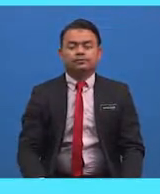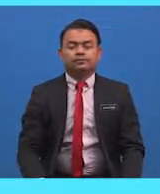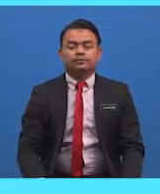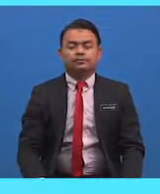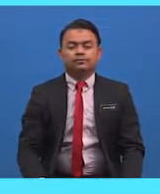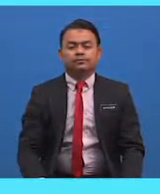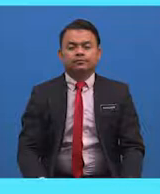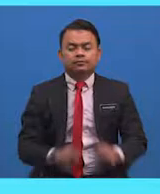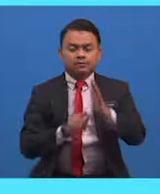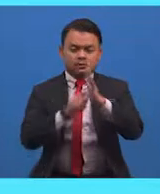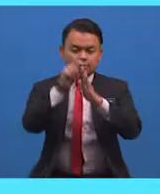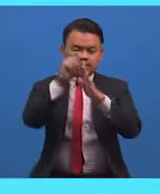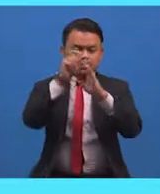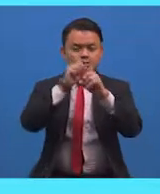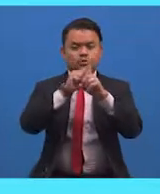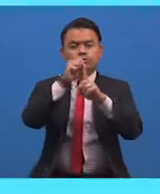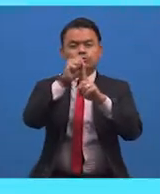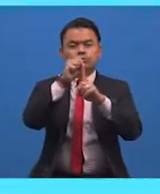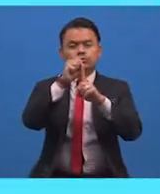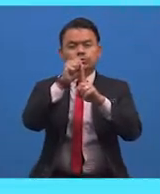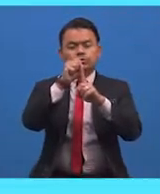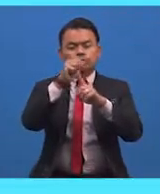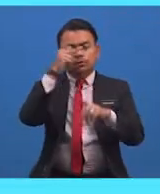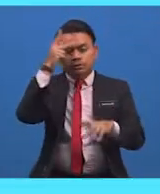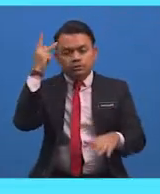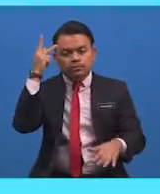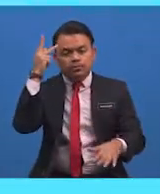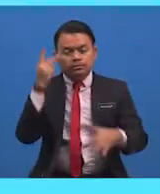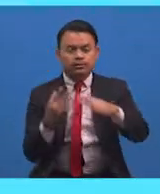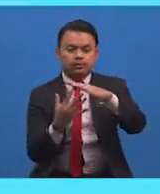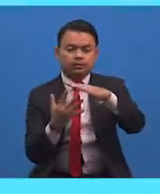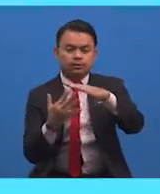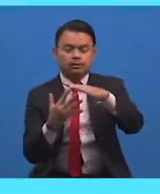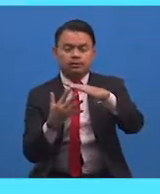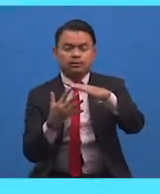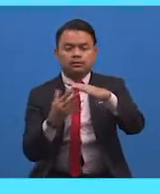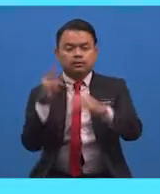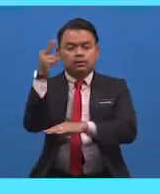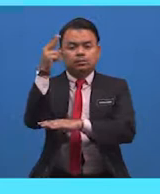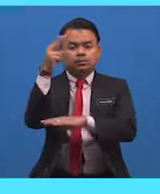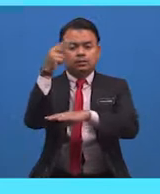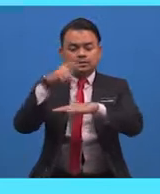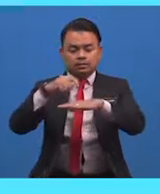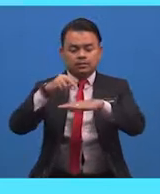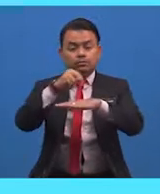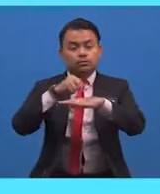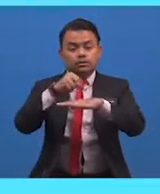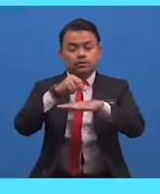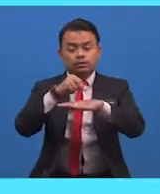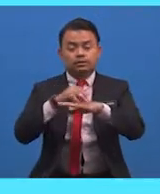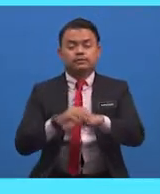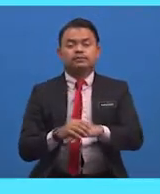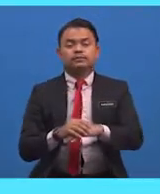Peningkatan suhu ini menggalakkan risiko kebakaran hutan secara semula jadi yang akhirnya akan memusnahkan